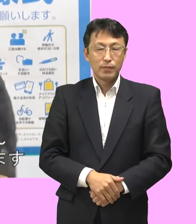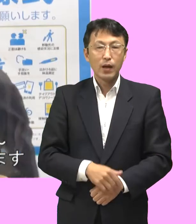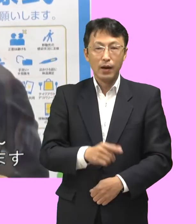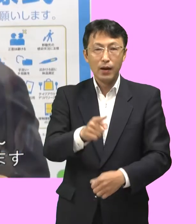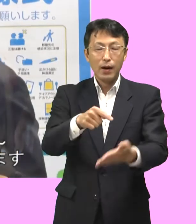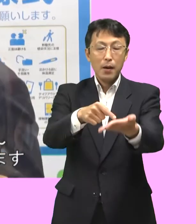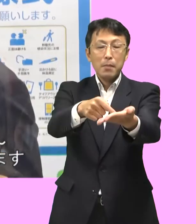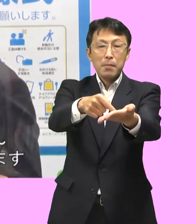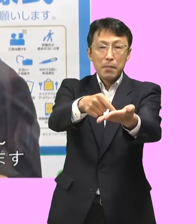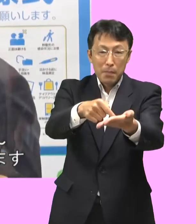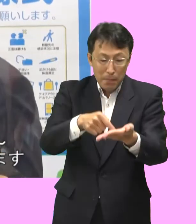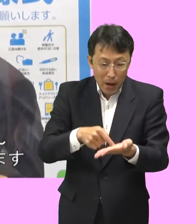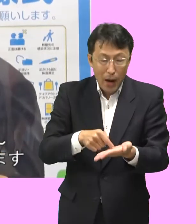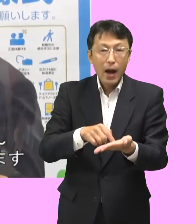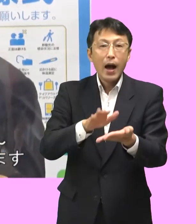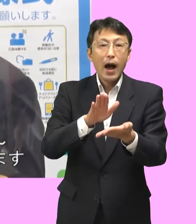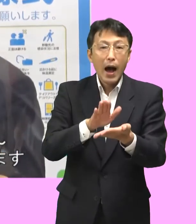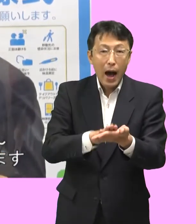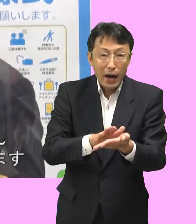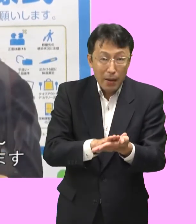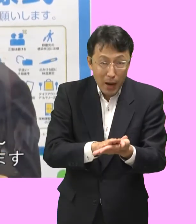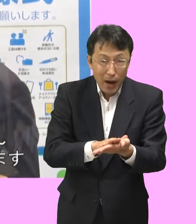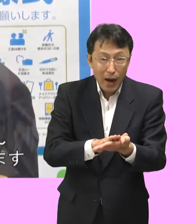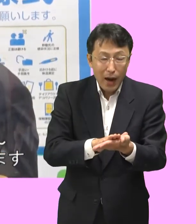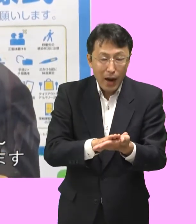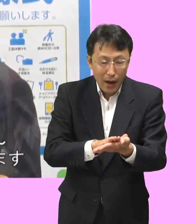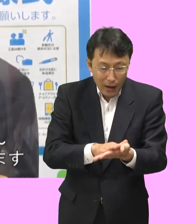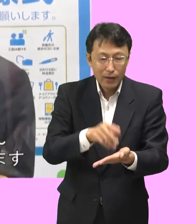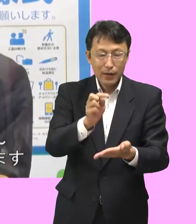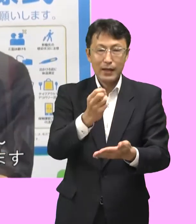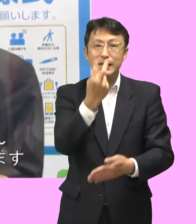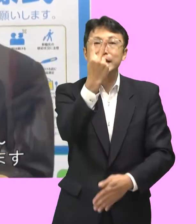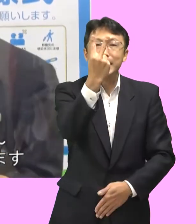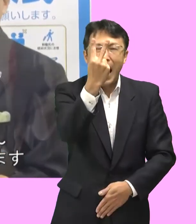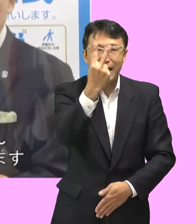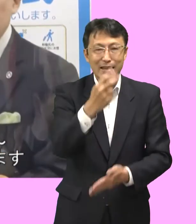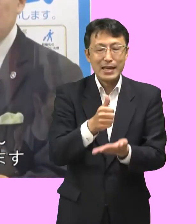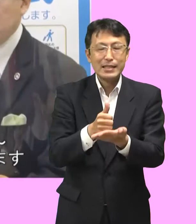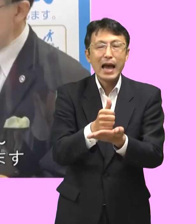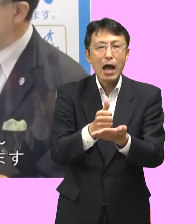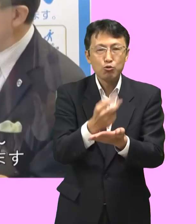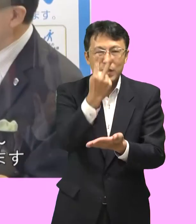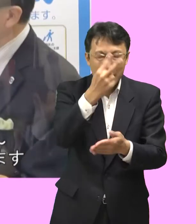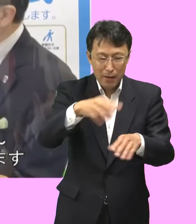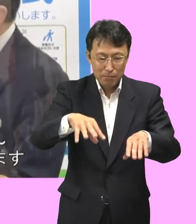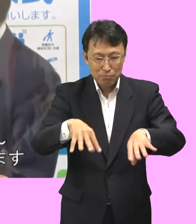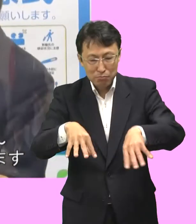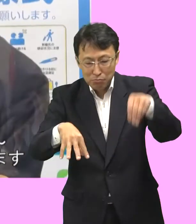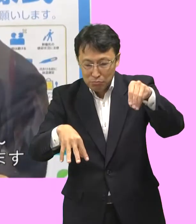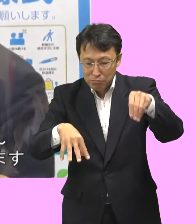一時募集で申し込んでいただければですね、一応チャンスが2回になるような仕組みになっております。